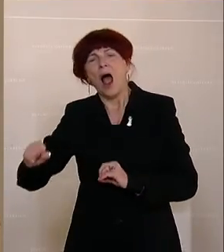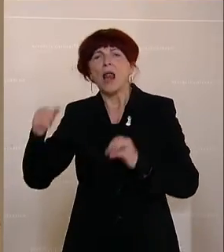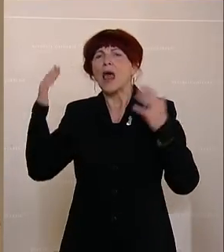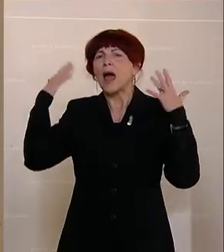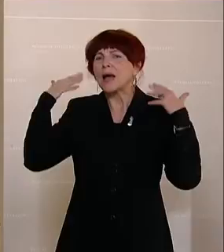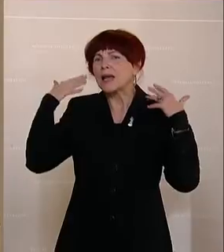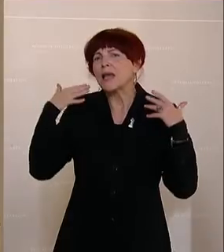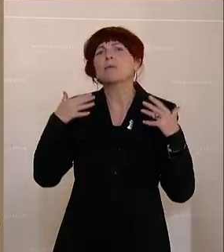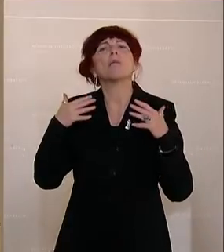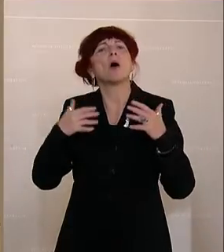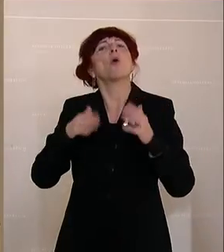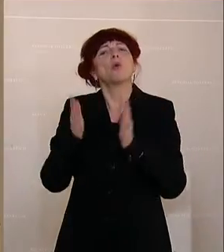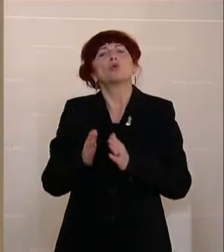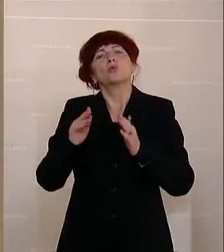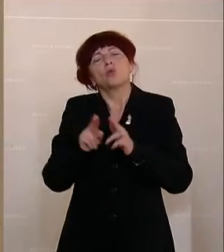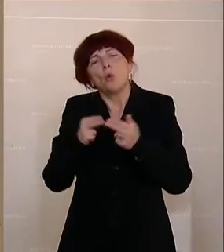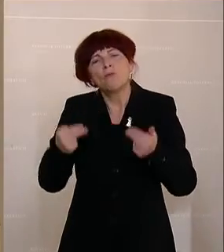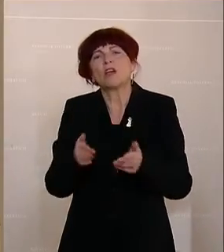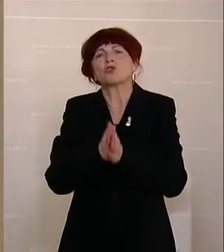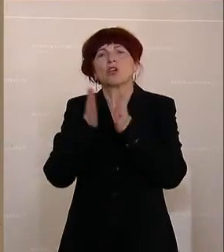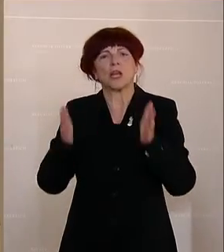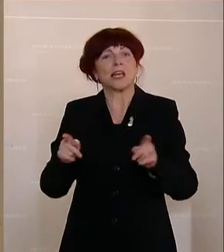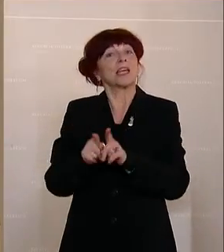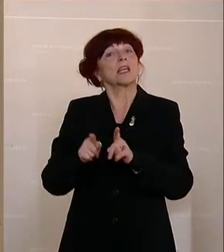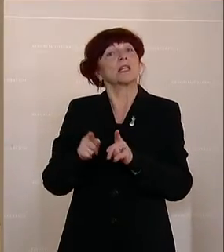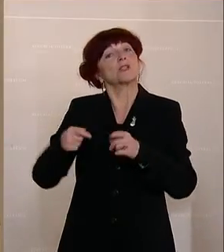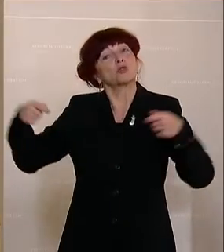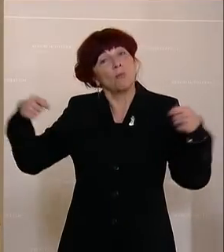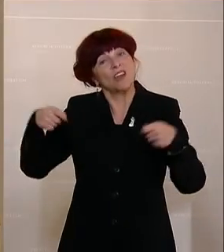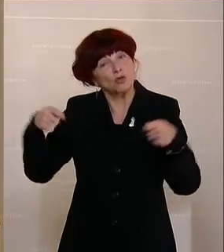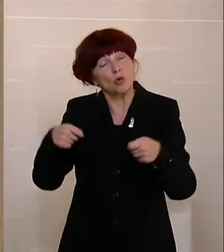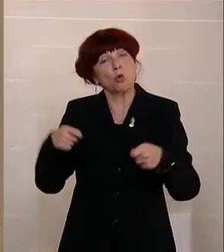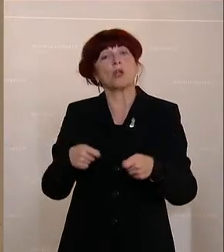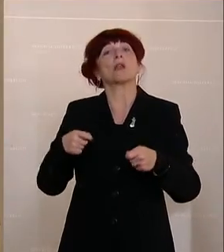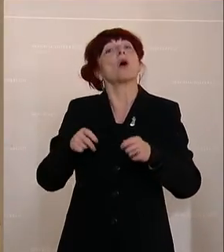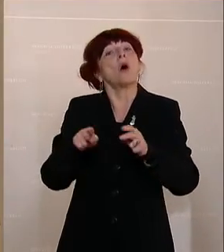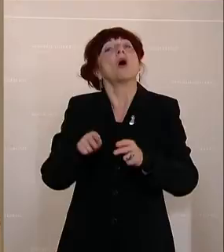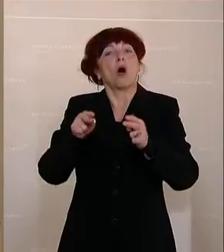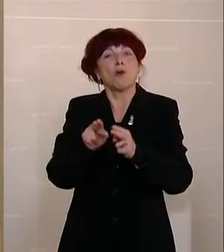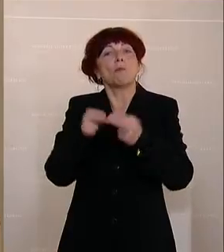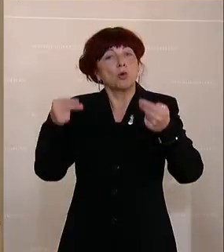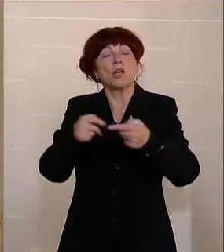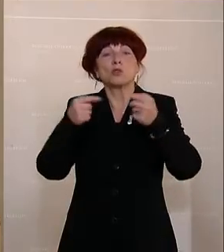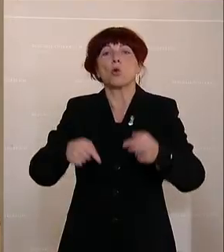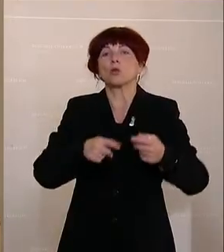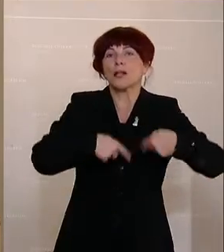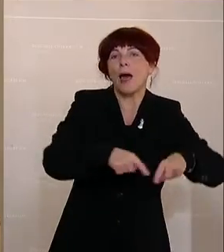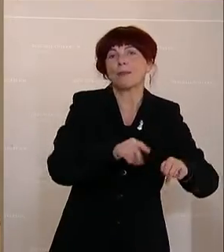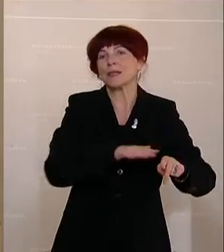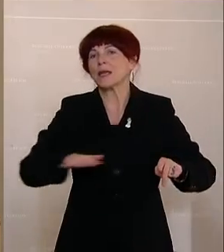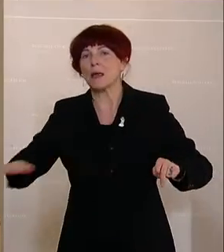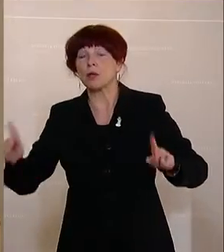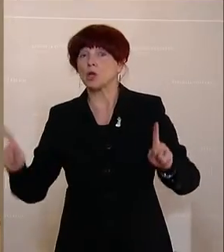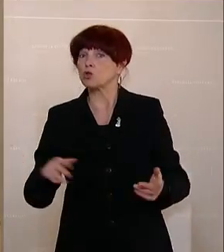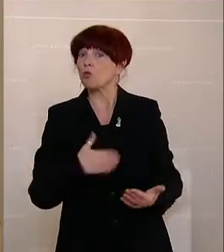umweltschädlichen Subventionen auf Bundes- und Landesebene bis 01.02.2022 vorzulegen. Und was in diesem Budget auch noch